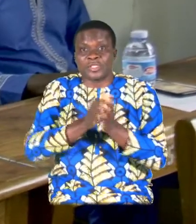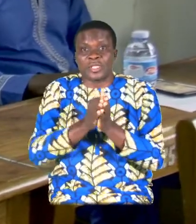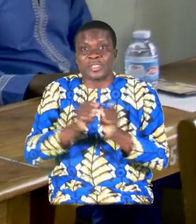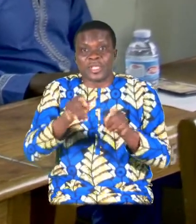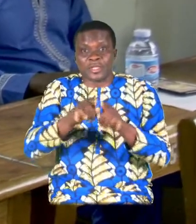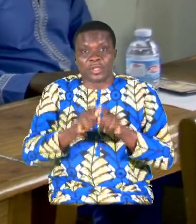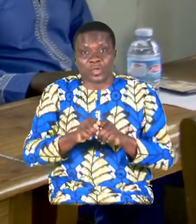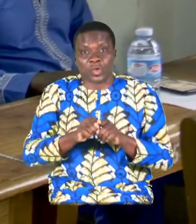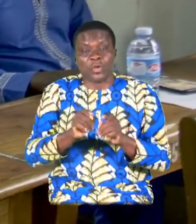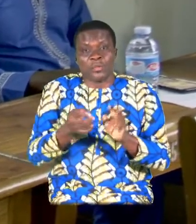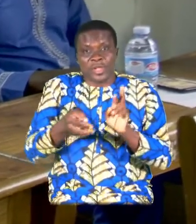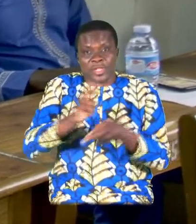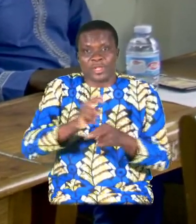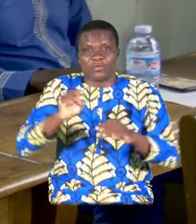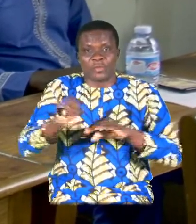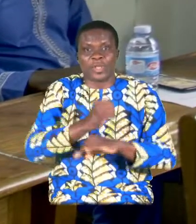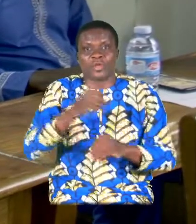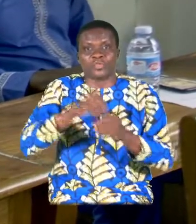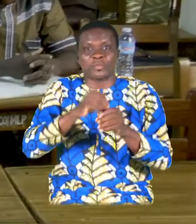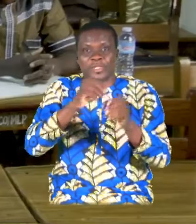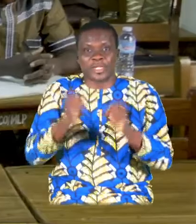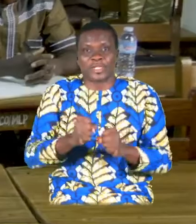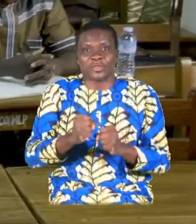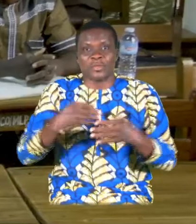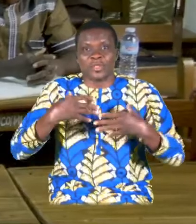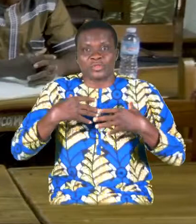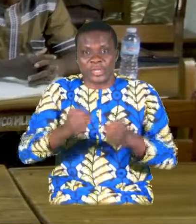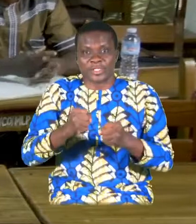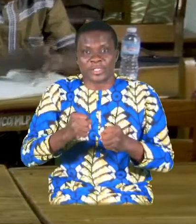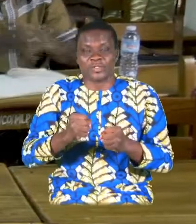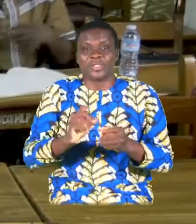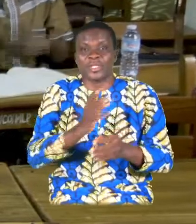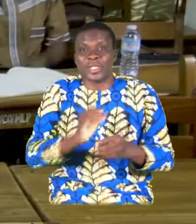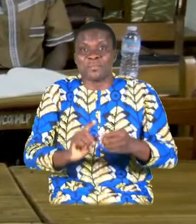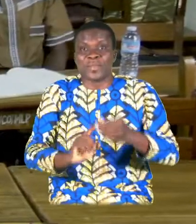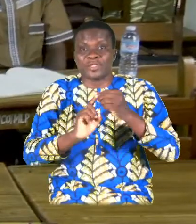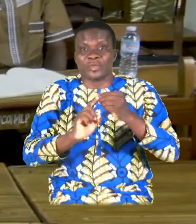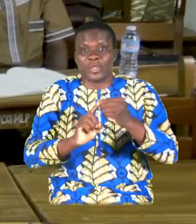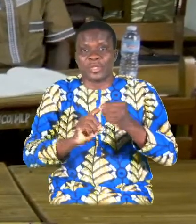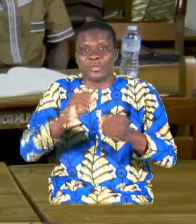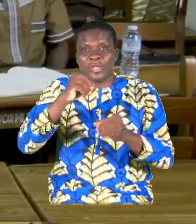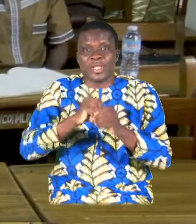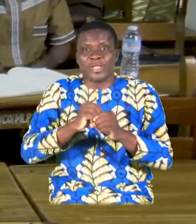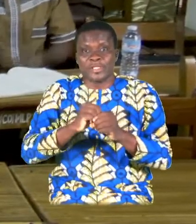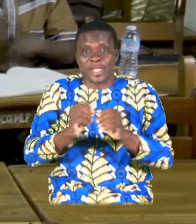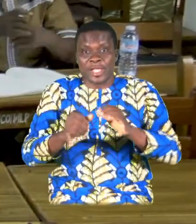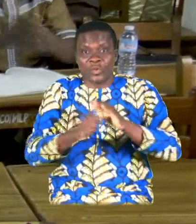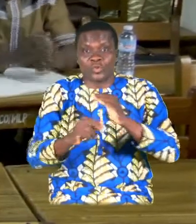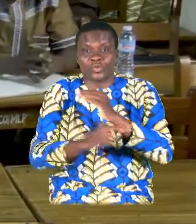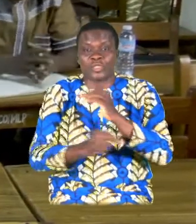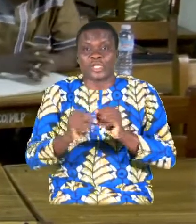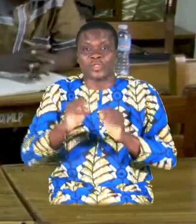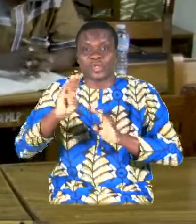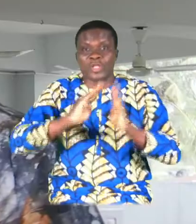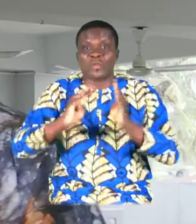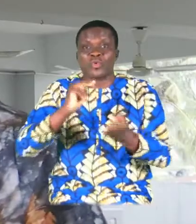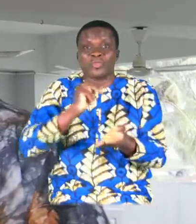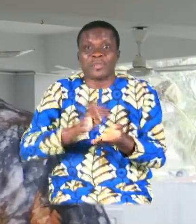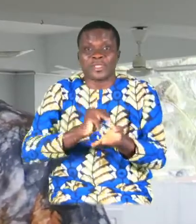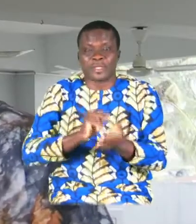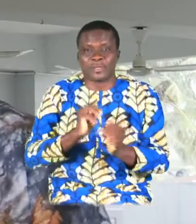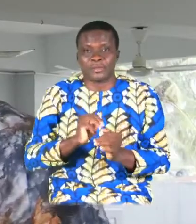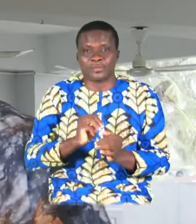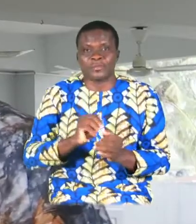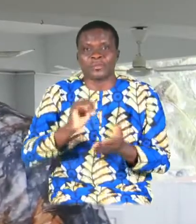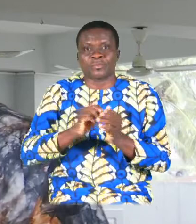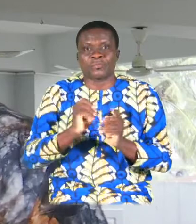comme les réformes engagées dans le secteur de la santé et particulièrement dans le sous-secteur de la biologie médicale.